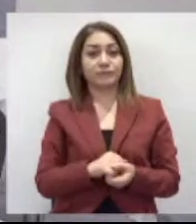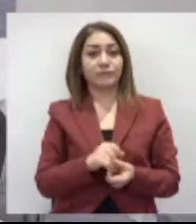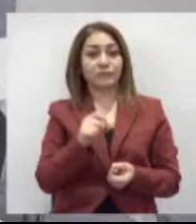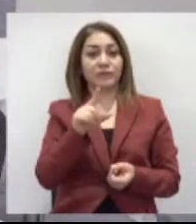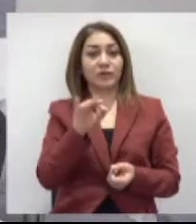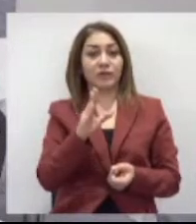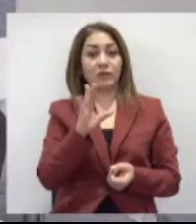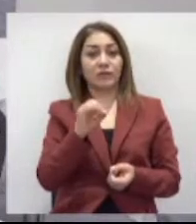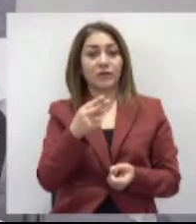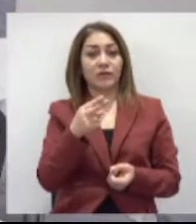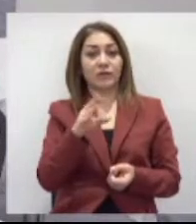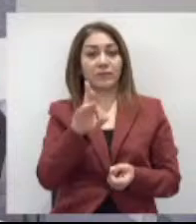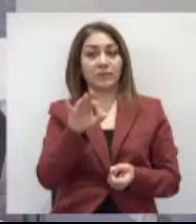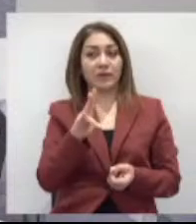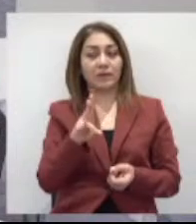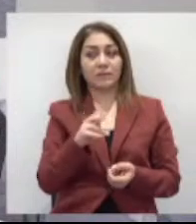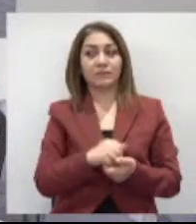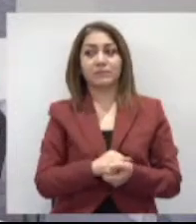Իոնեսյան։